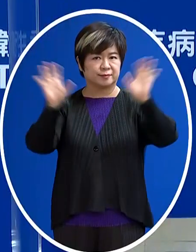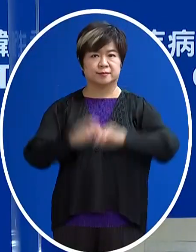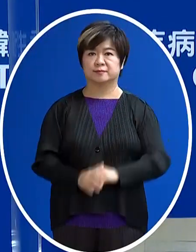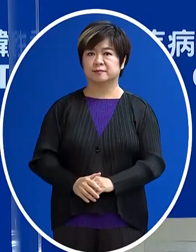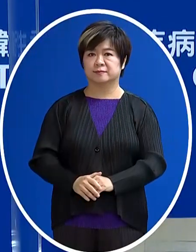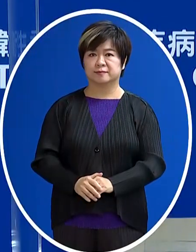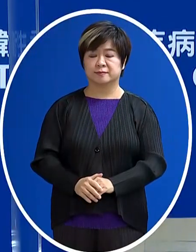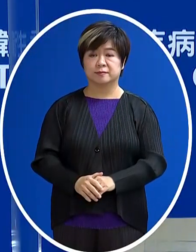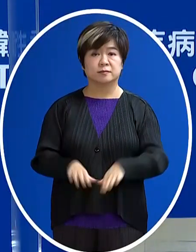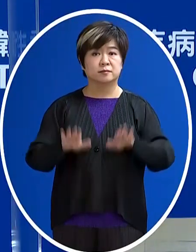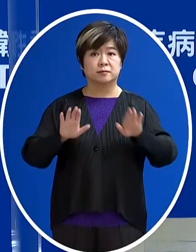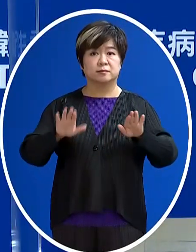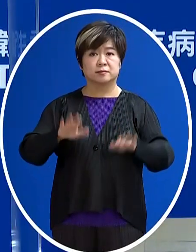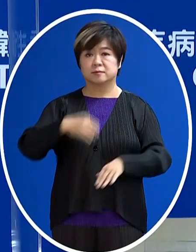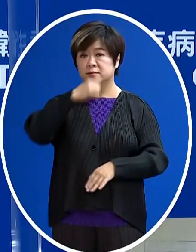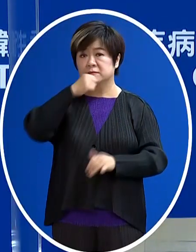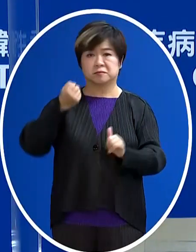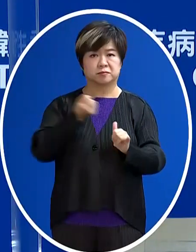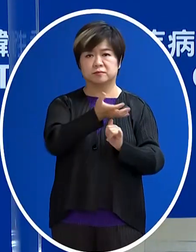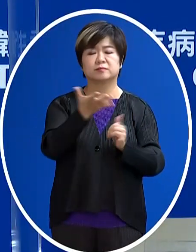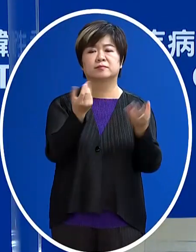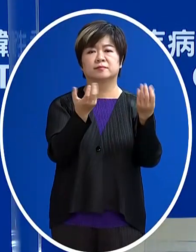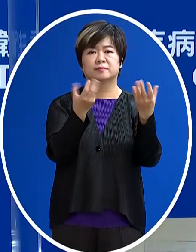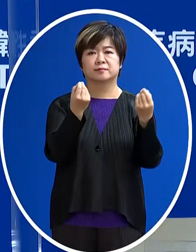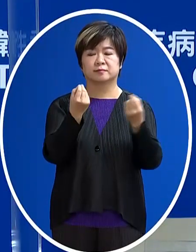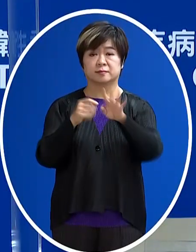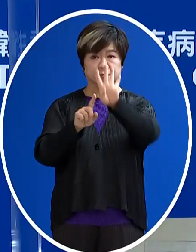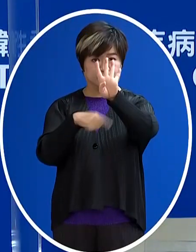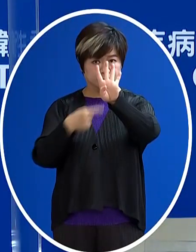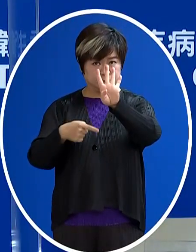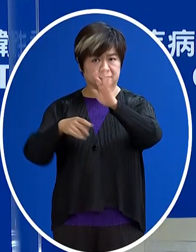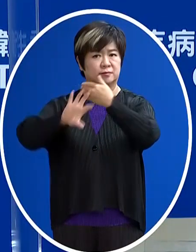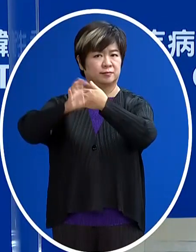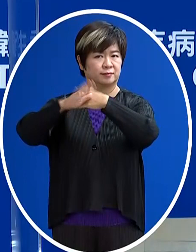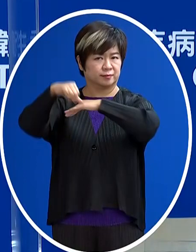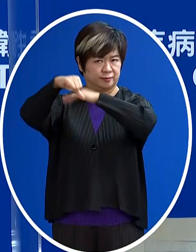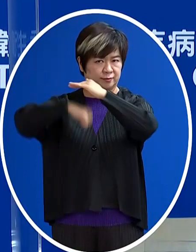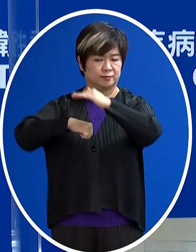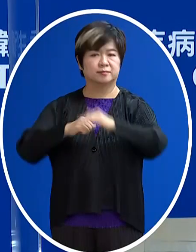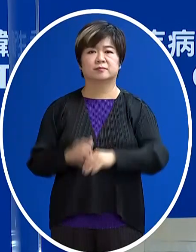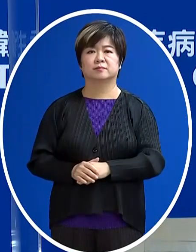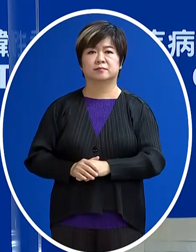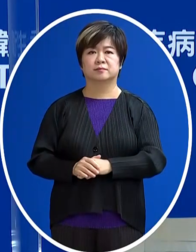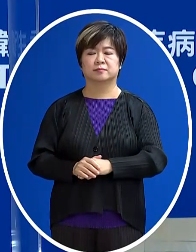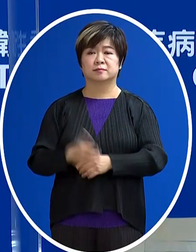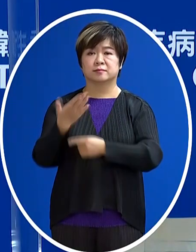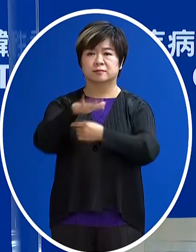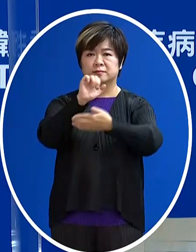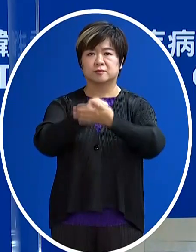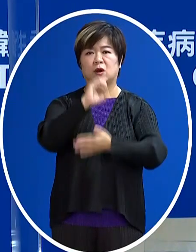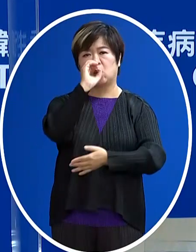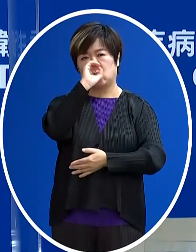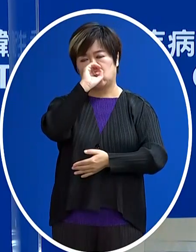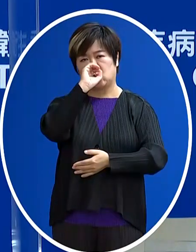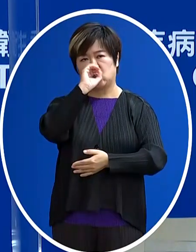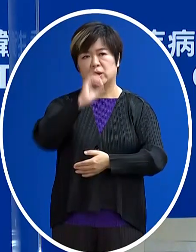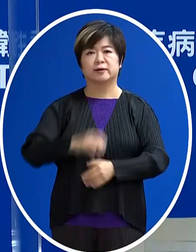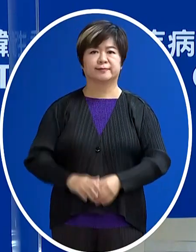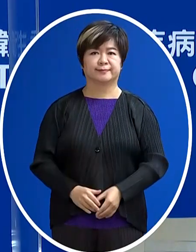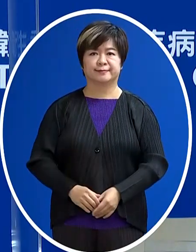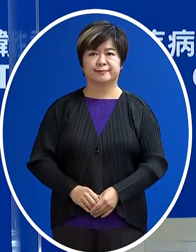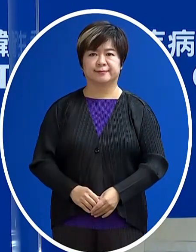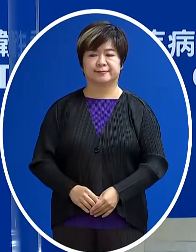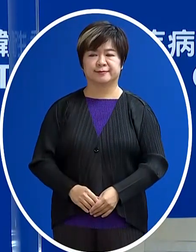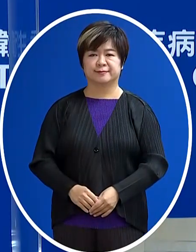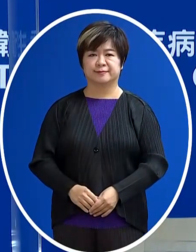们今天并没有本土病例，有四例境外移入的个案，零死亡确诊，是零这个确